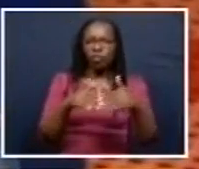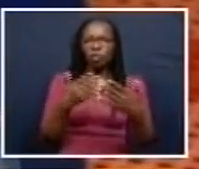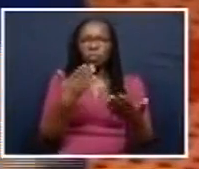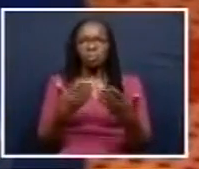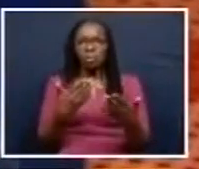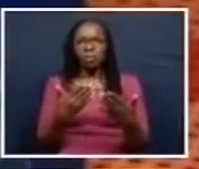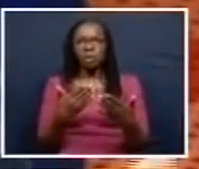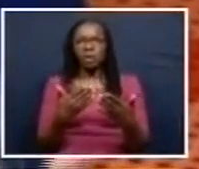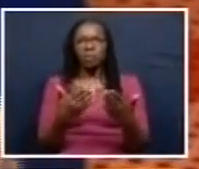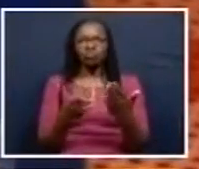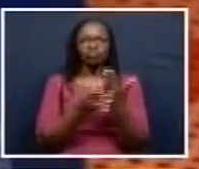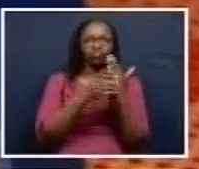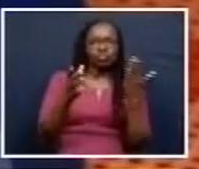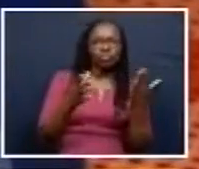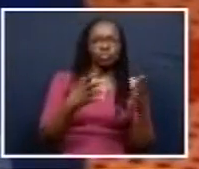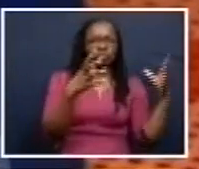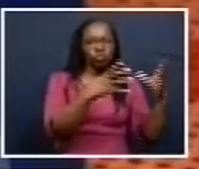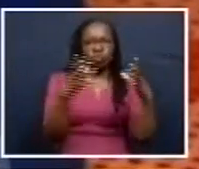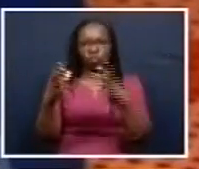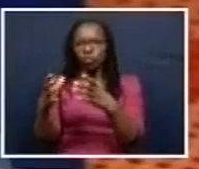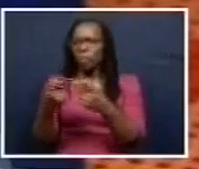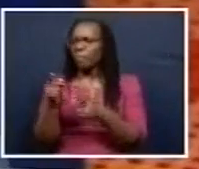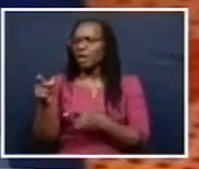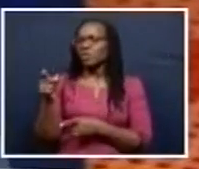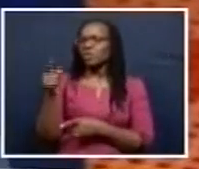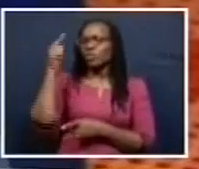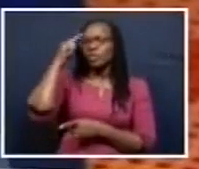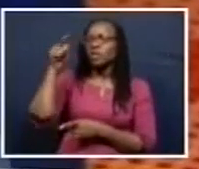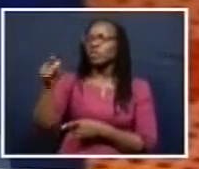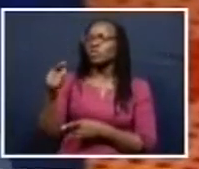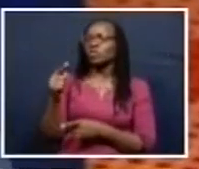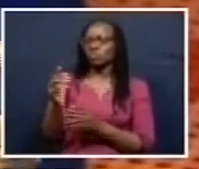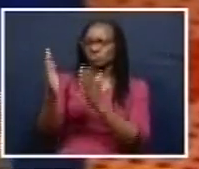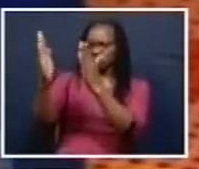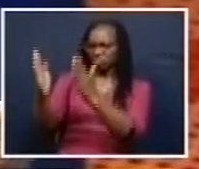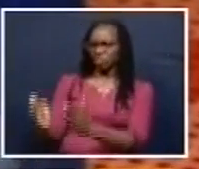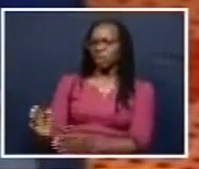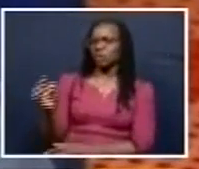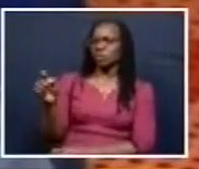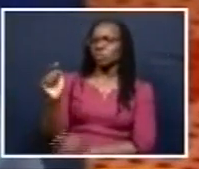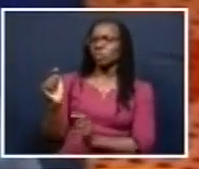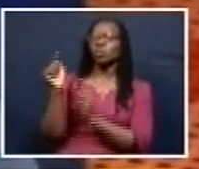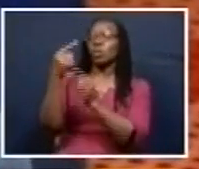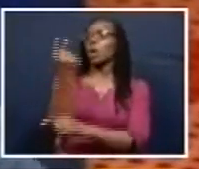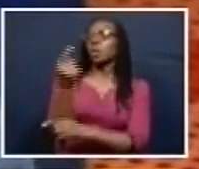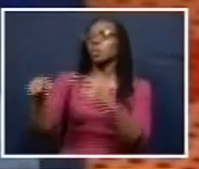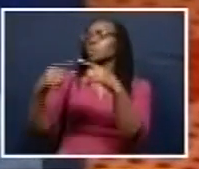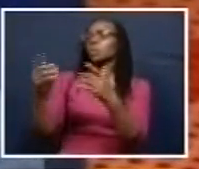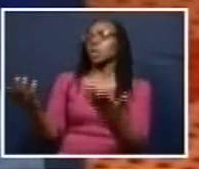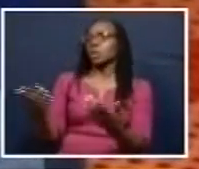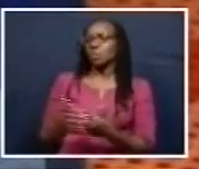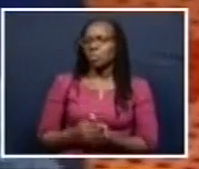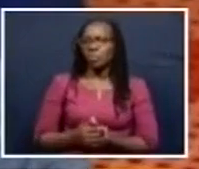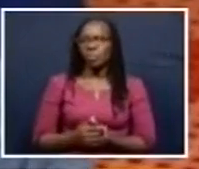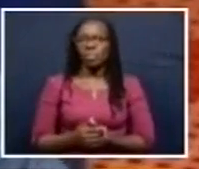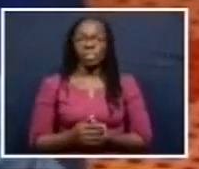zinakwenda na mirengo. Kwa nini unadhani kwamba wewe kama Philip Murgor unaweza kwenda peke yako na ukashinda kiti cha urais? Sijasema lazima